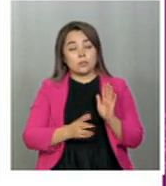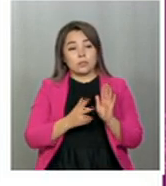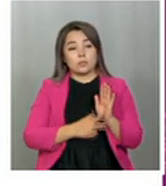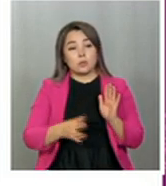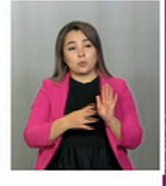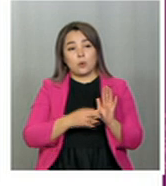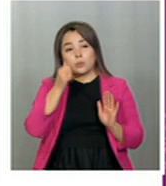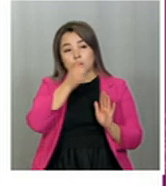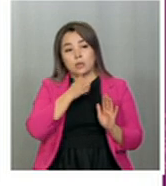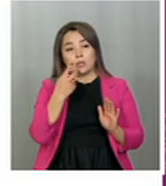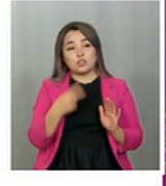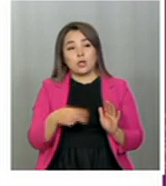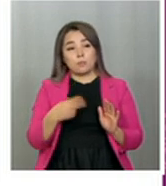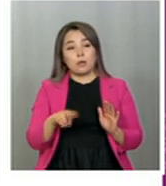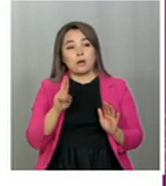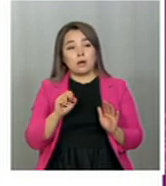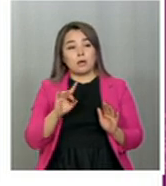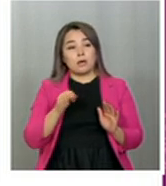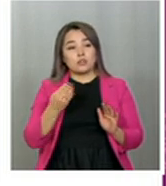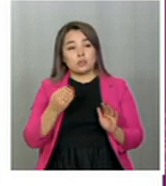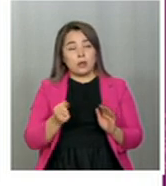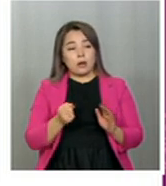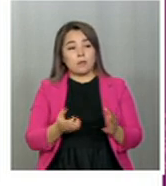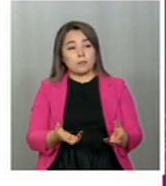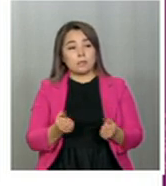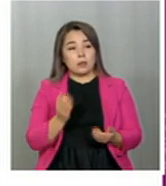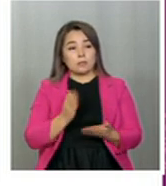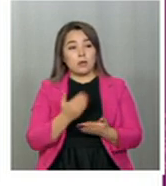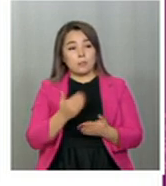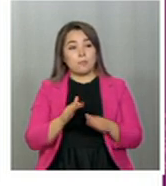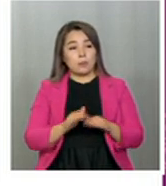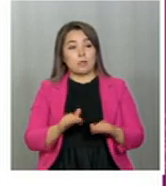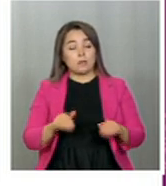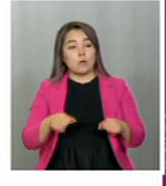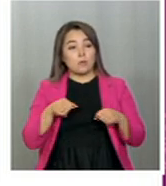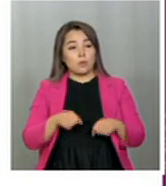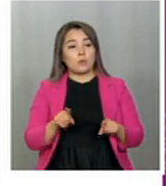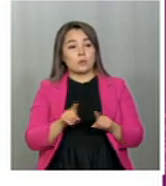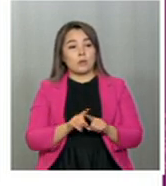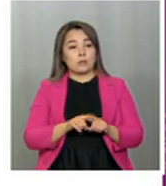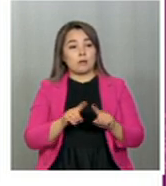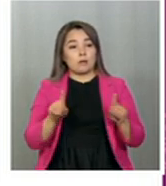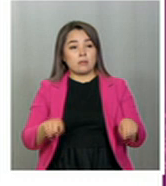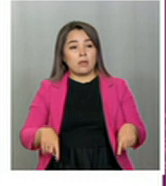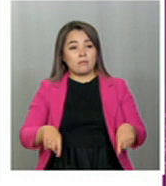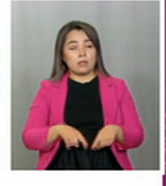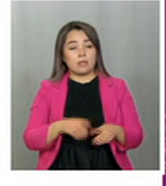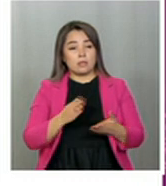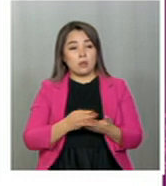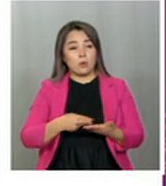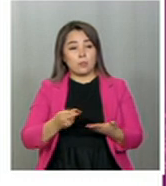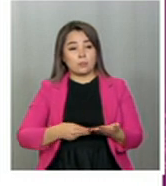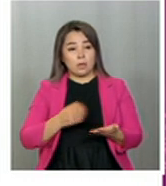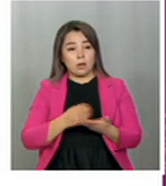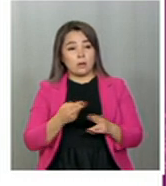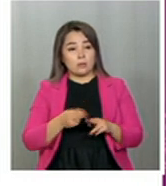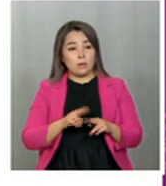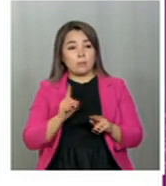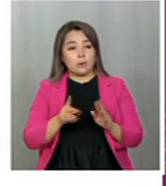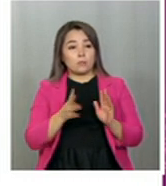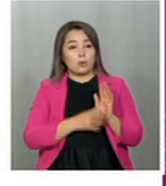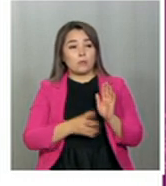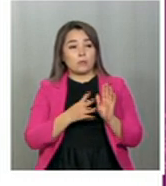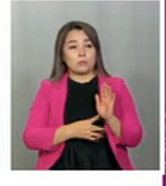1989 жылы 20 қарашада қабылданған балалар құқығы туралы конвенция. Қазір бұған